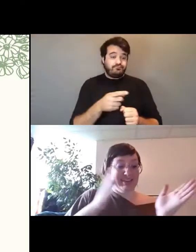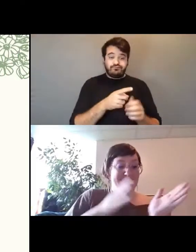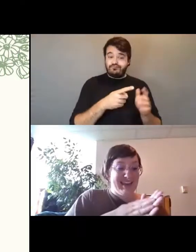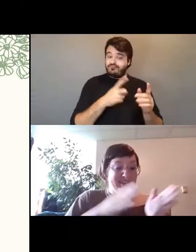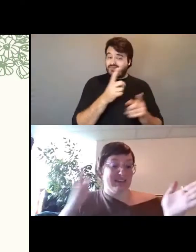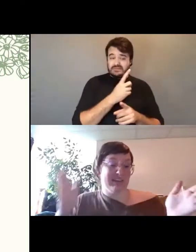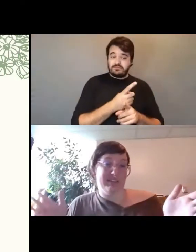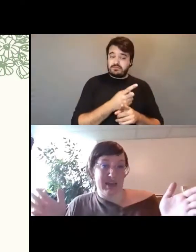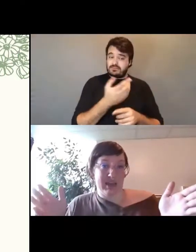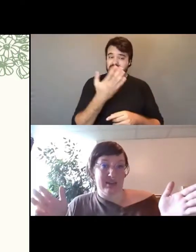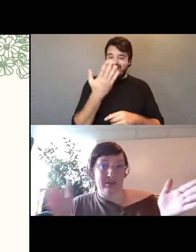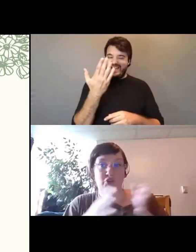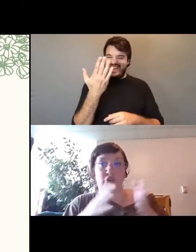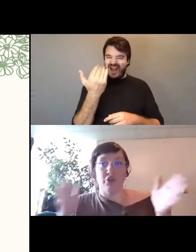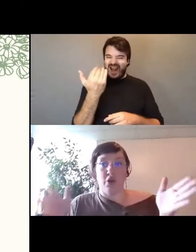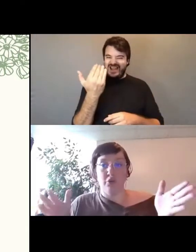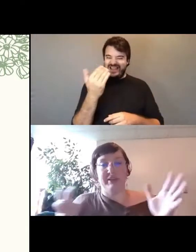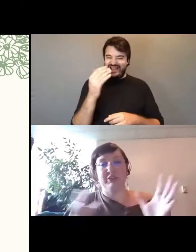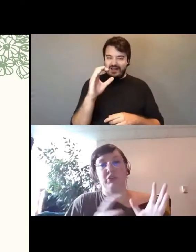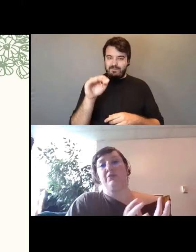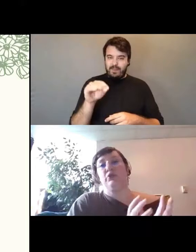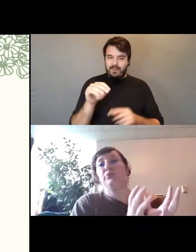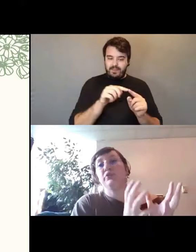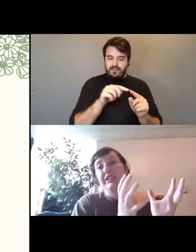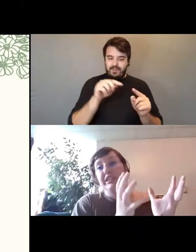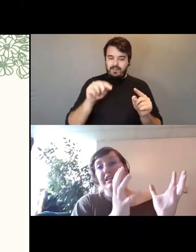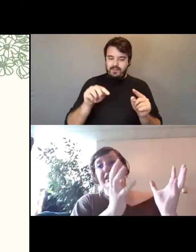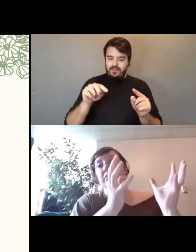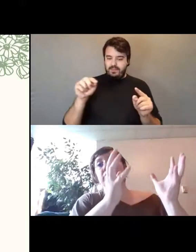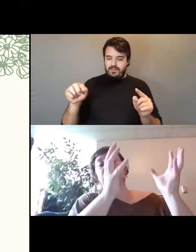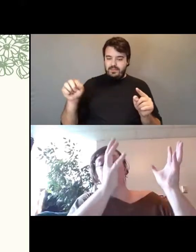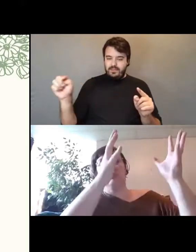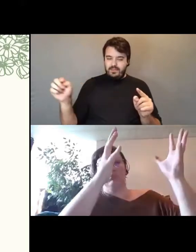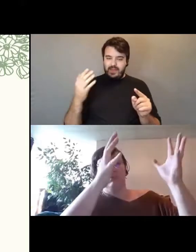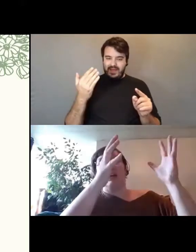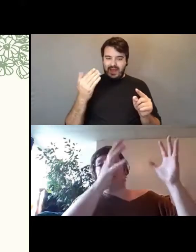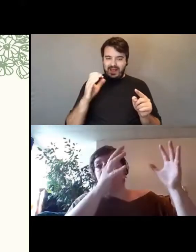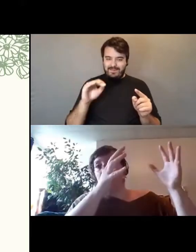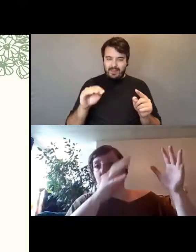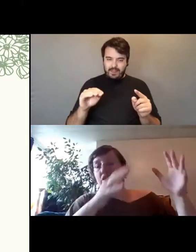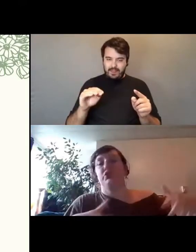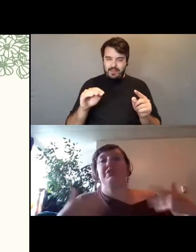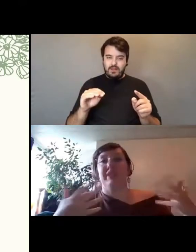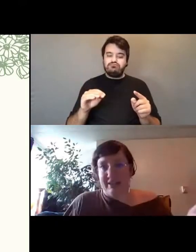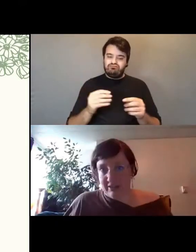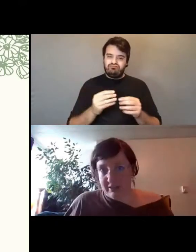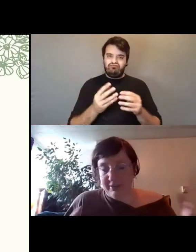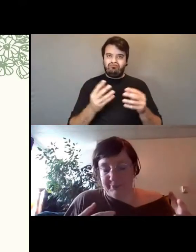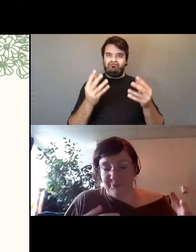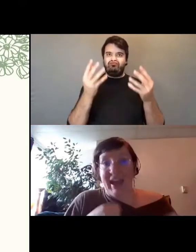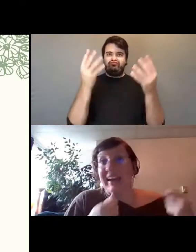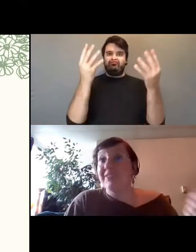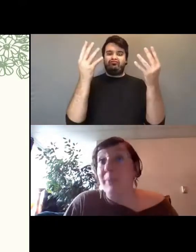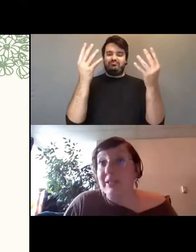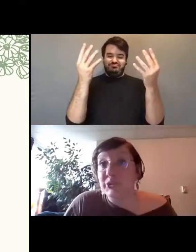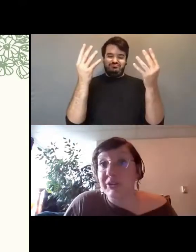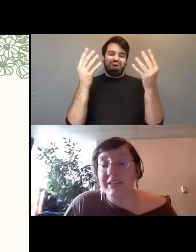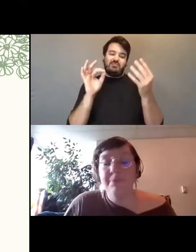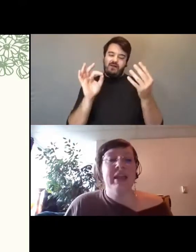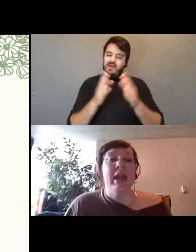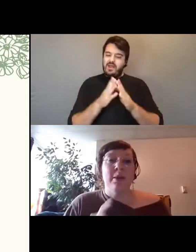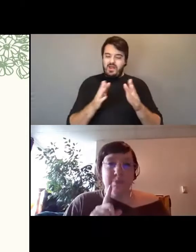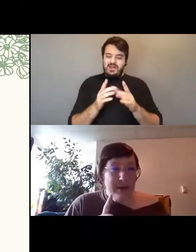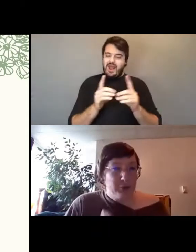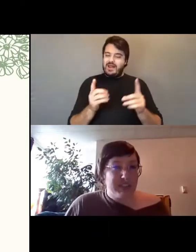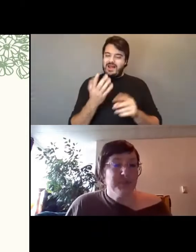exactement à 15 cm l'un de l'autre parce que ça va pousser assez gros lorsque ça arrive à